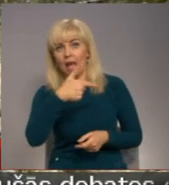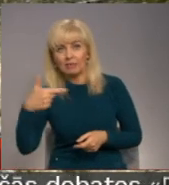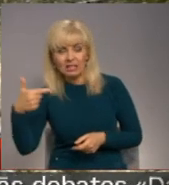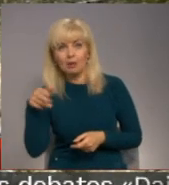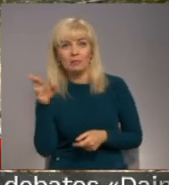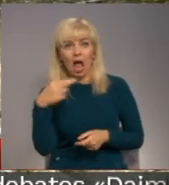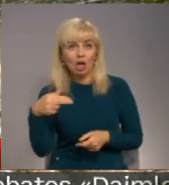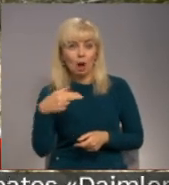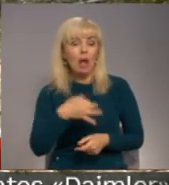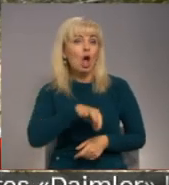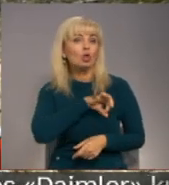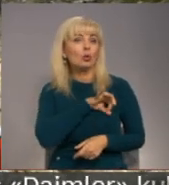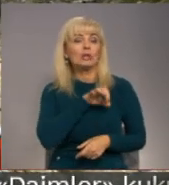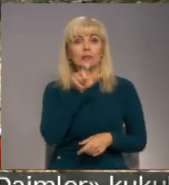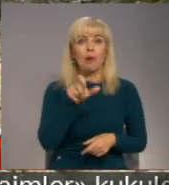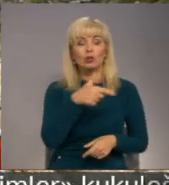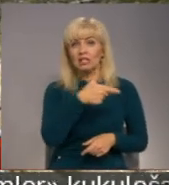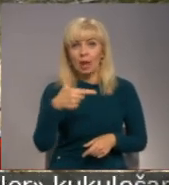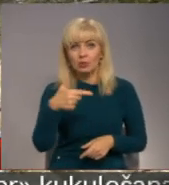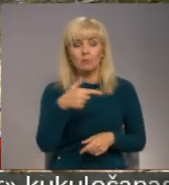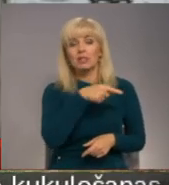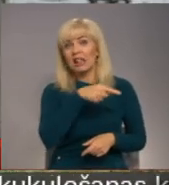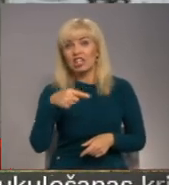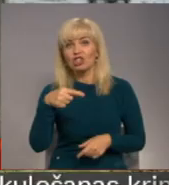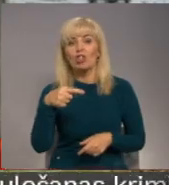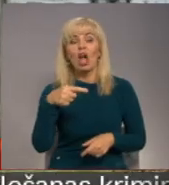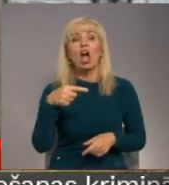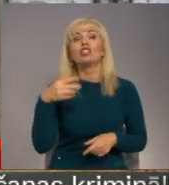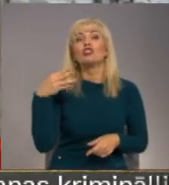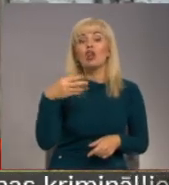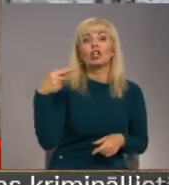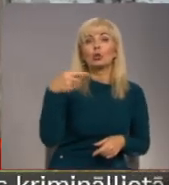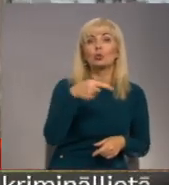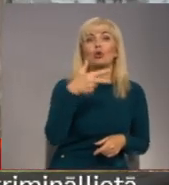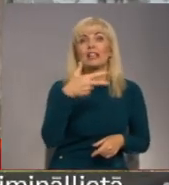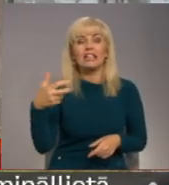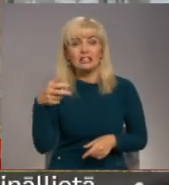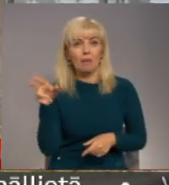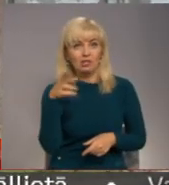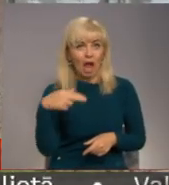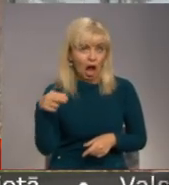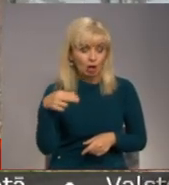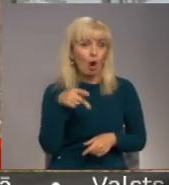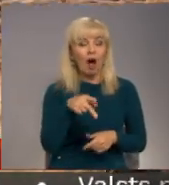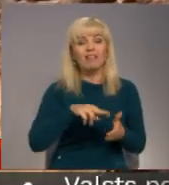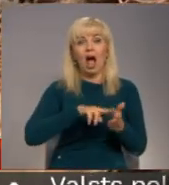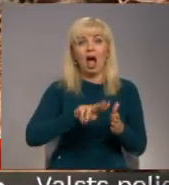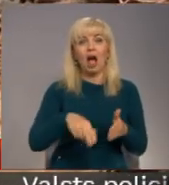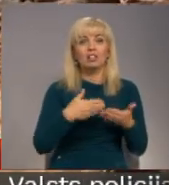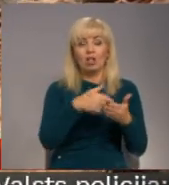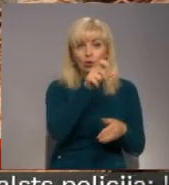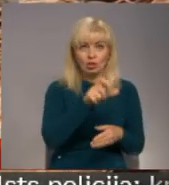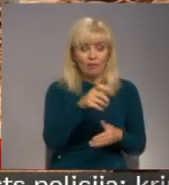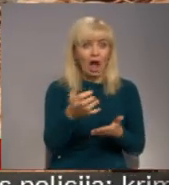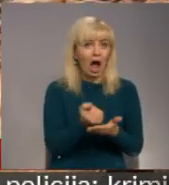eiro, juridiskām personām no 700 līdz 4300 eiro. Turklāt gadījumā, ja pie malu zvejnieka atrod nelegālu